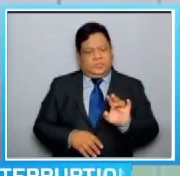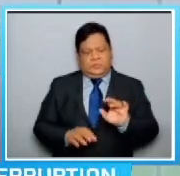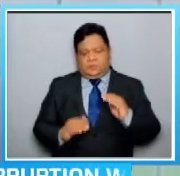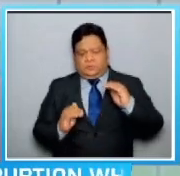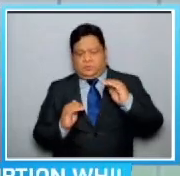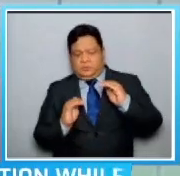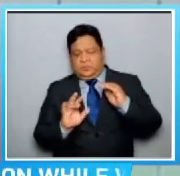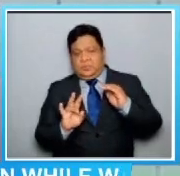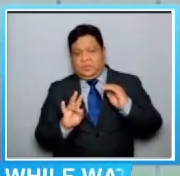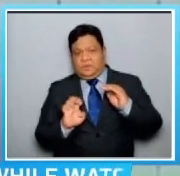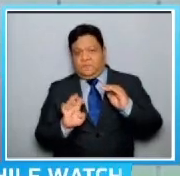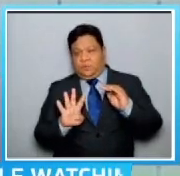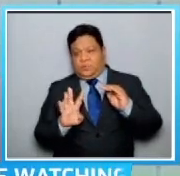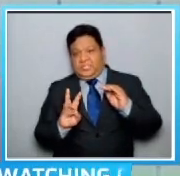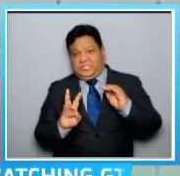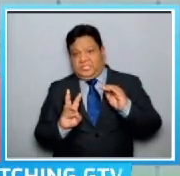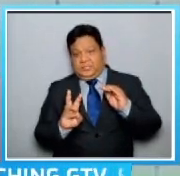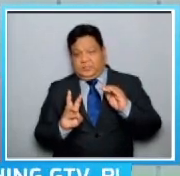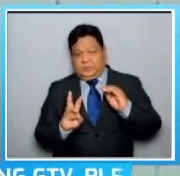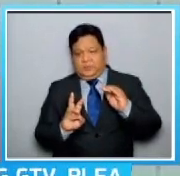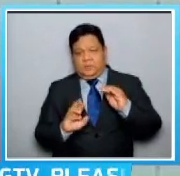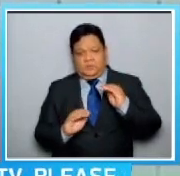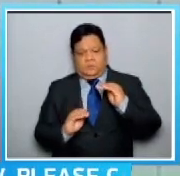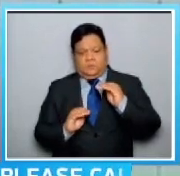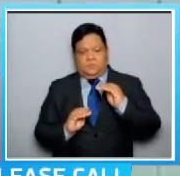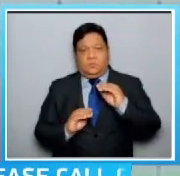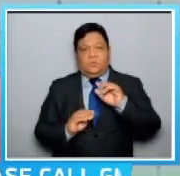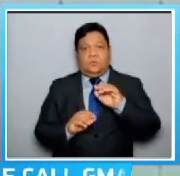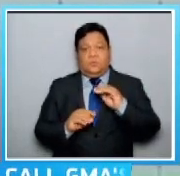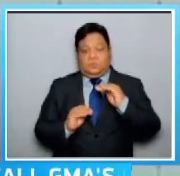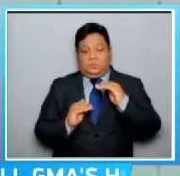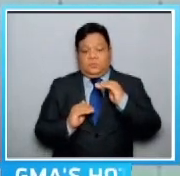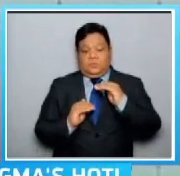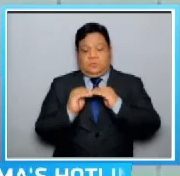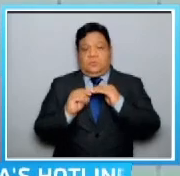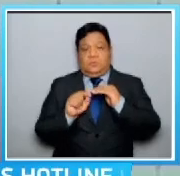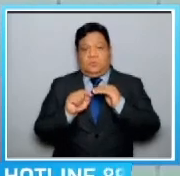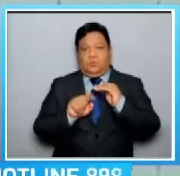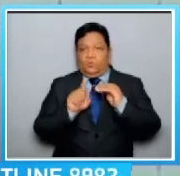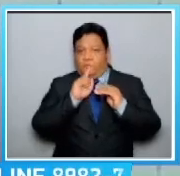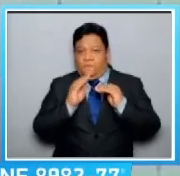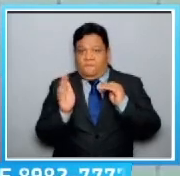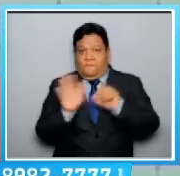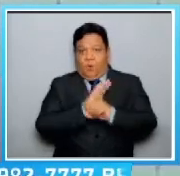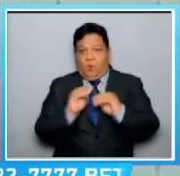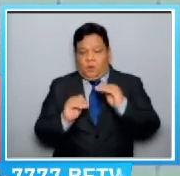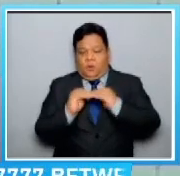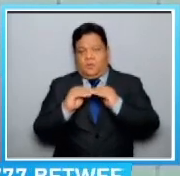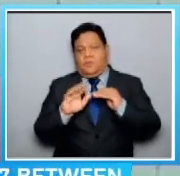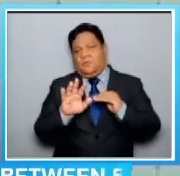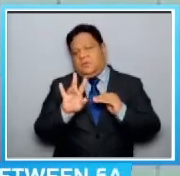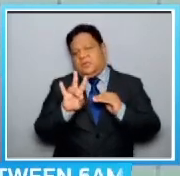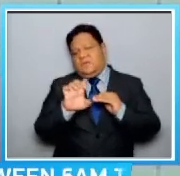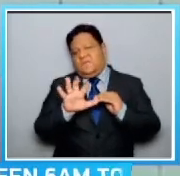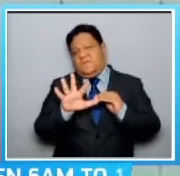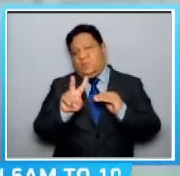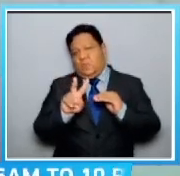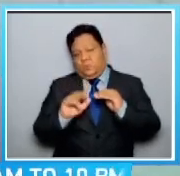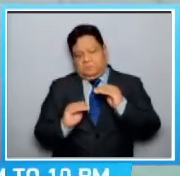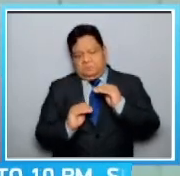746.42. Ang normal high niya nasa 752. So may 5 meters plus pa na